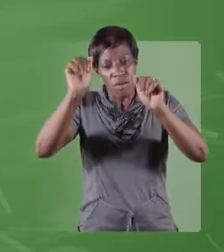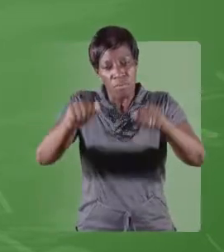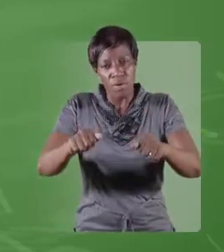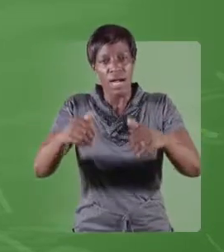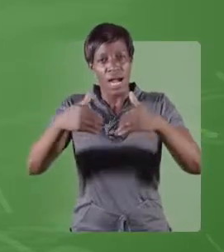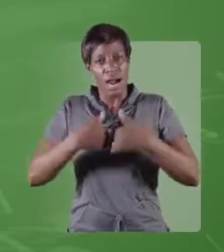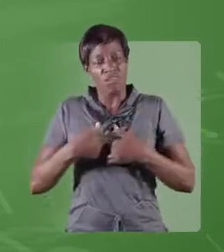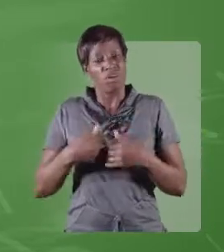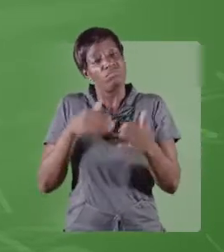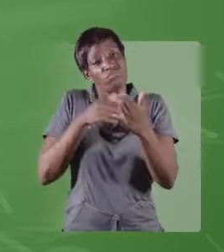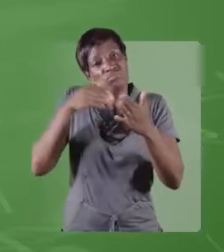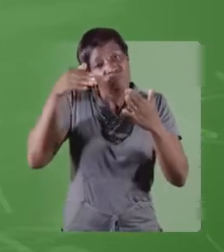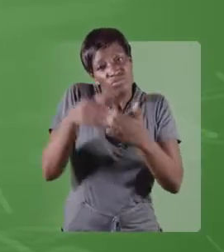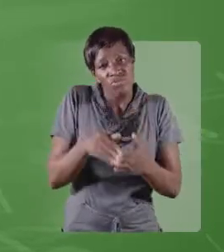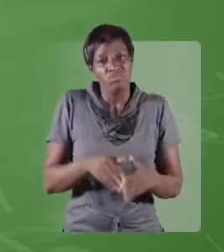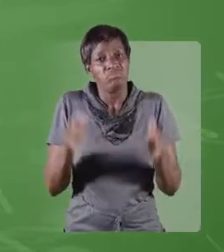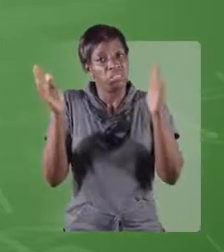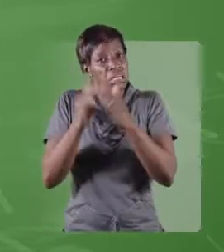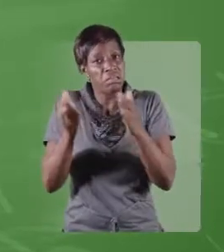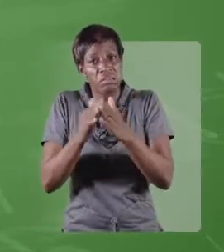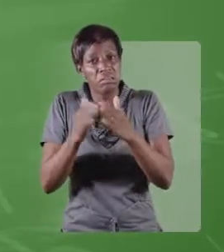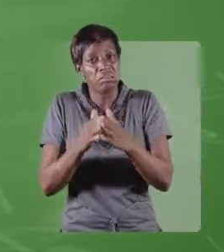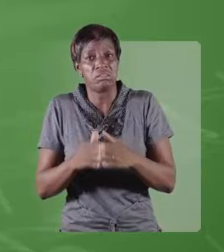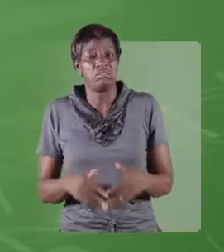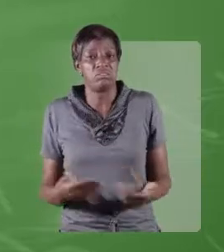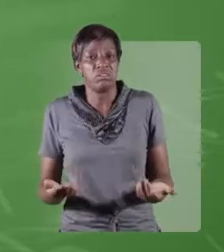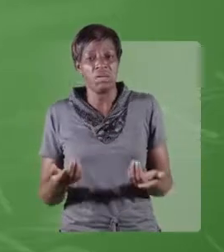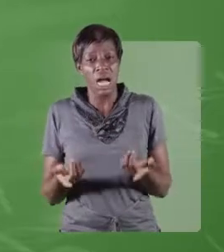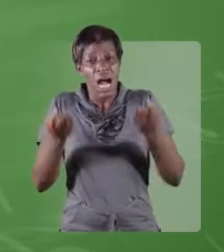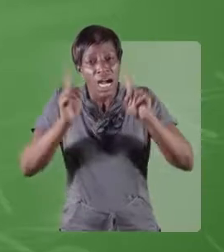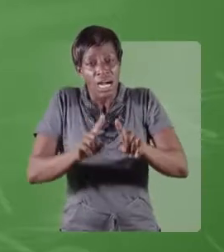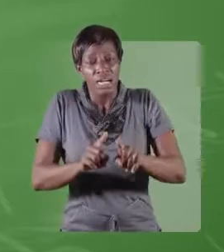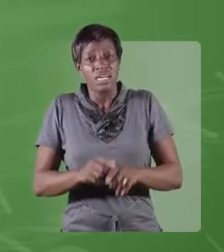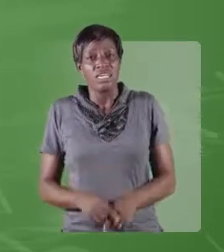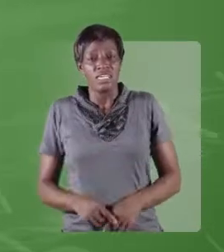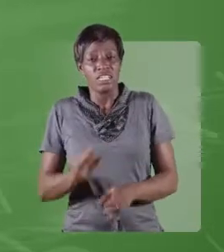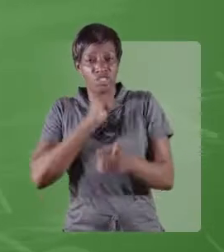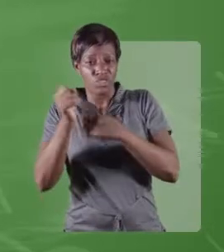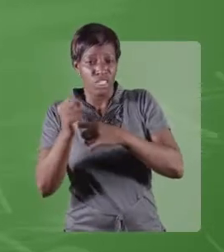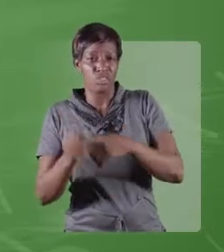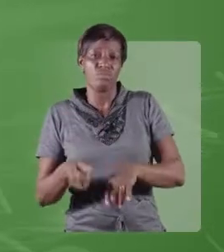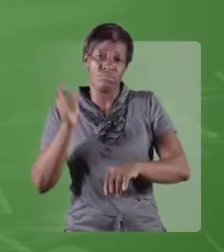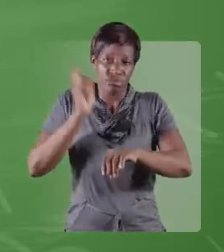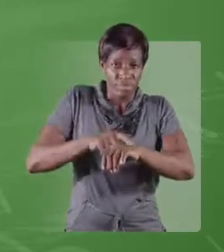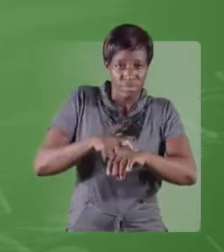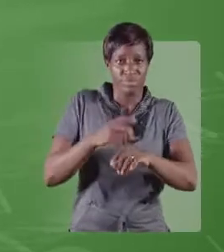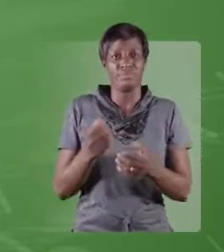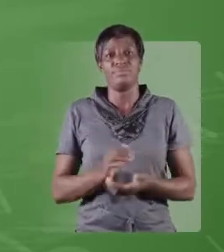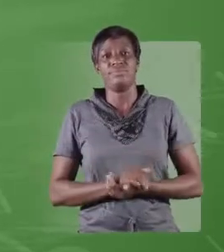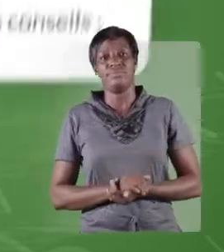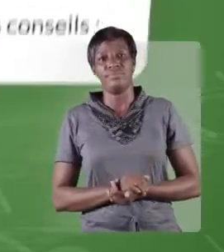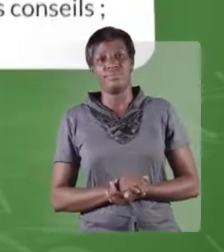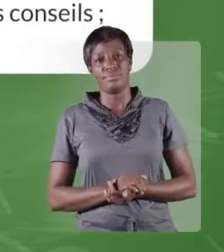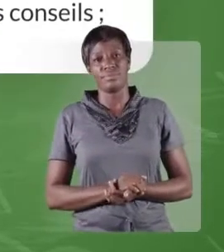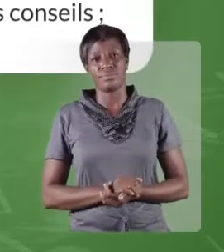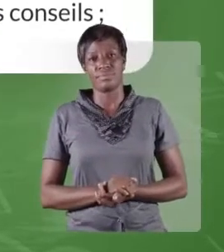avoir des sessions extraordinaires en fonction de l'événement du moment. Son rôle